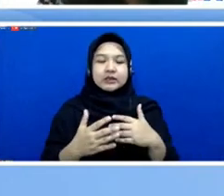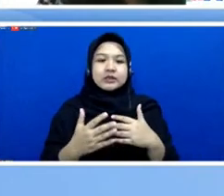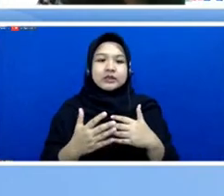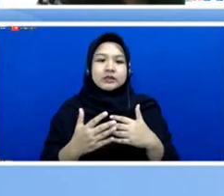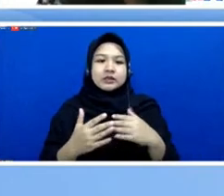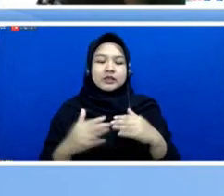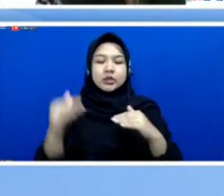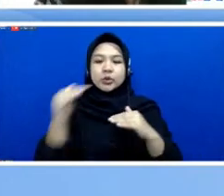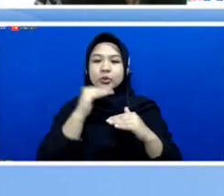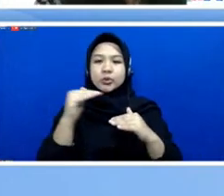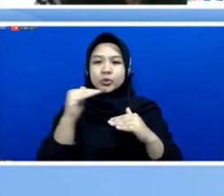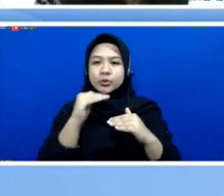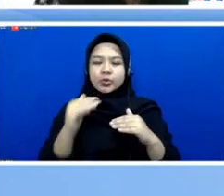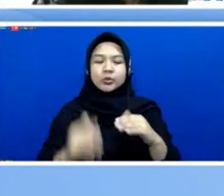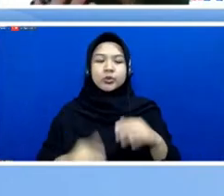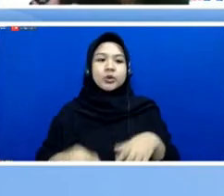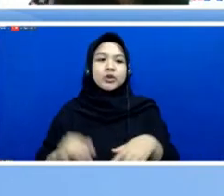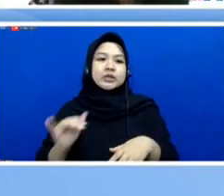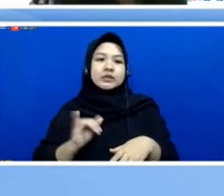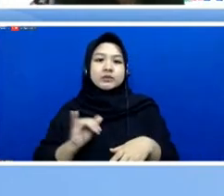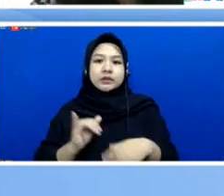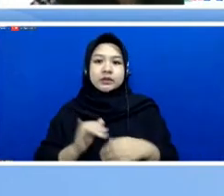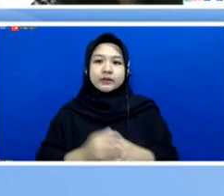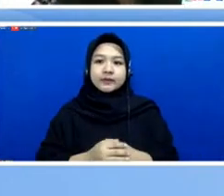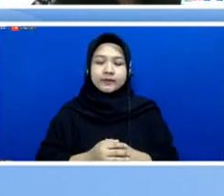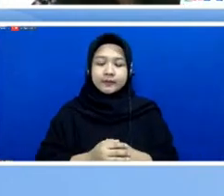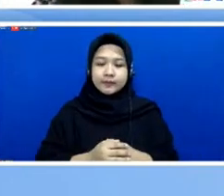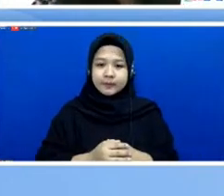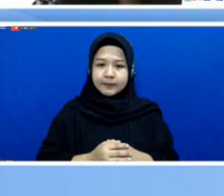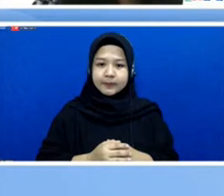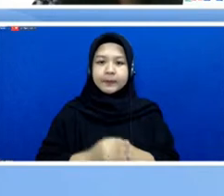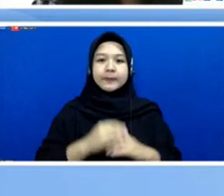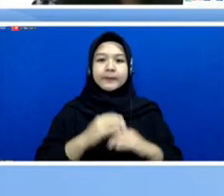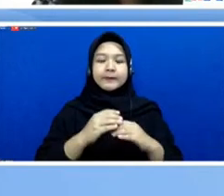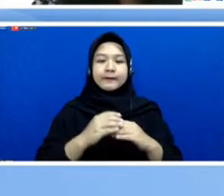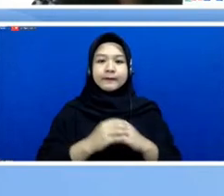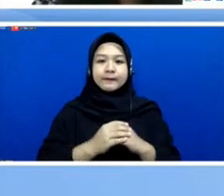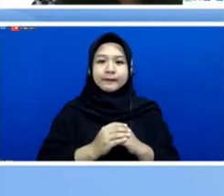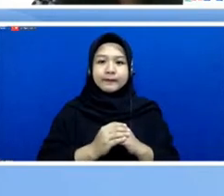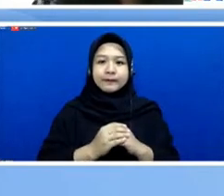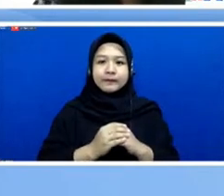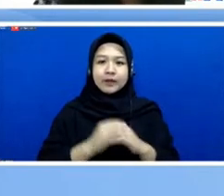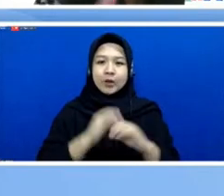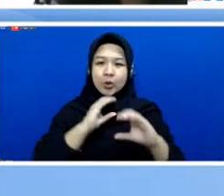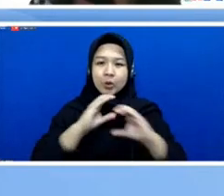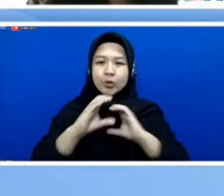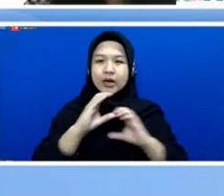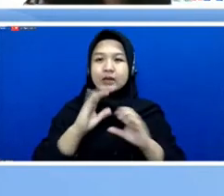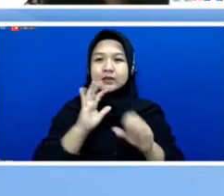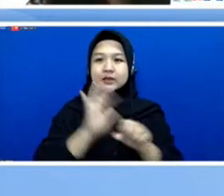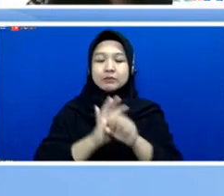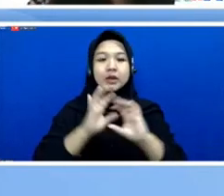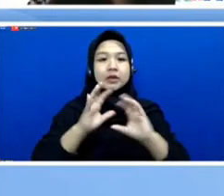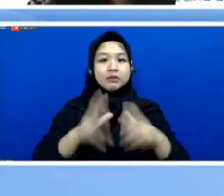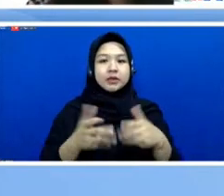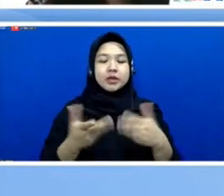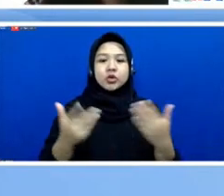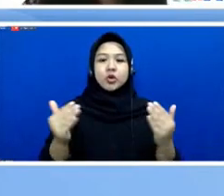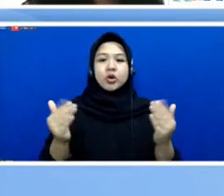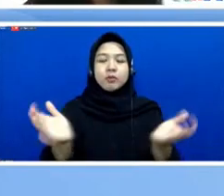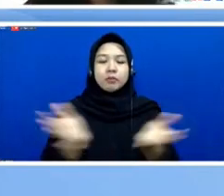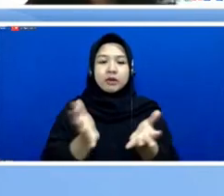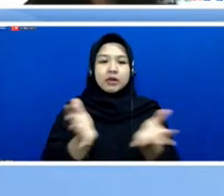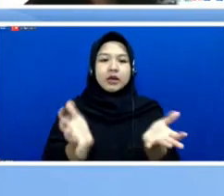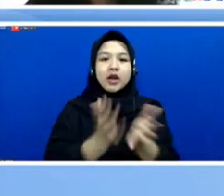hulu, seperti misalnya tadi edukasi komunikasi pandemi dan juga ya, dan juga mobilisasi untuk mungkin